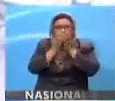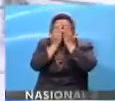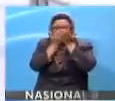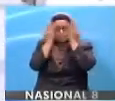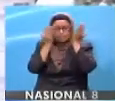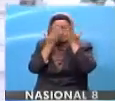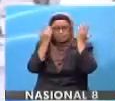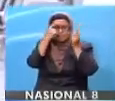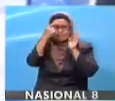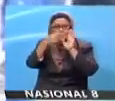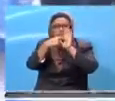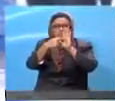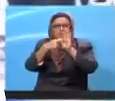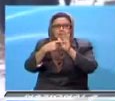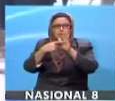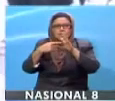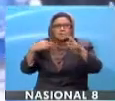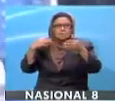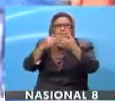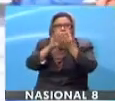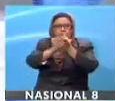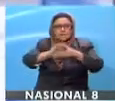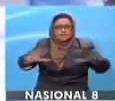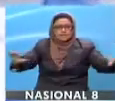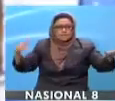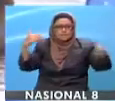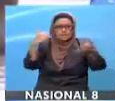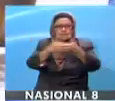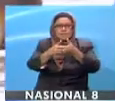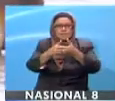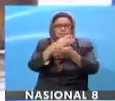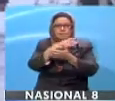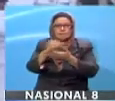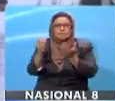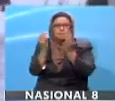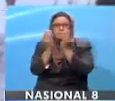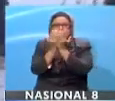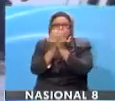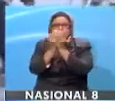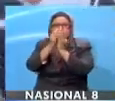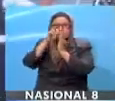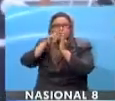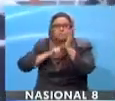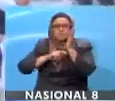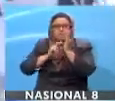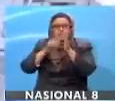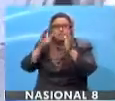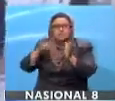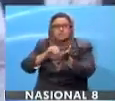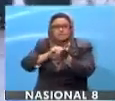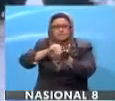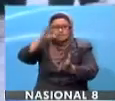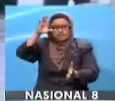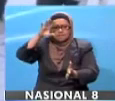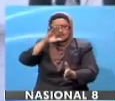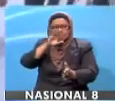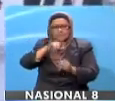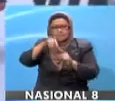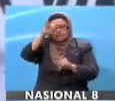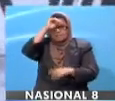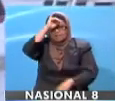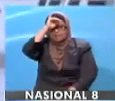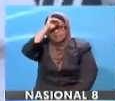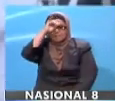bagi menandakan baginda selamat sampai di situ. Selepas itu, doa dibaca oleh orang kaya-kaya Iman Paduka